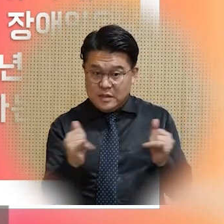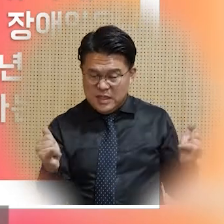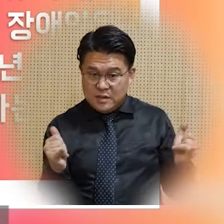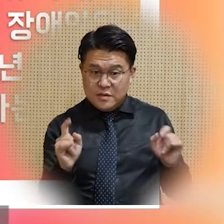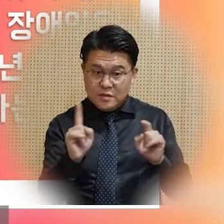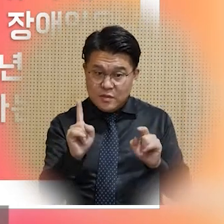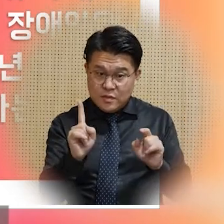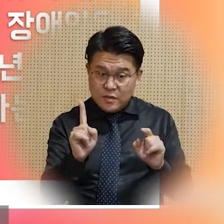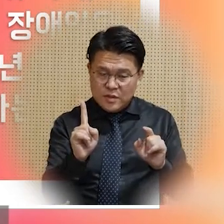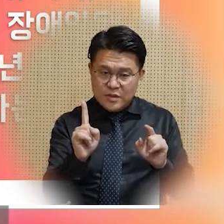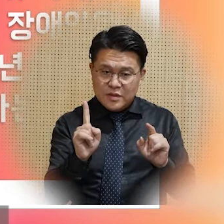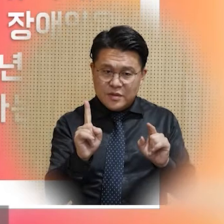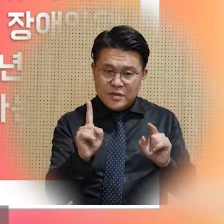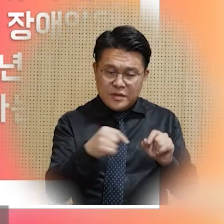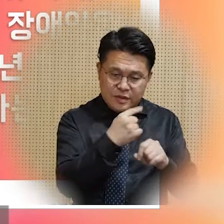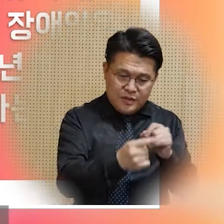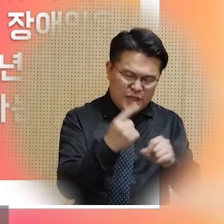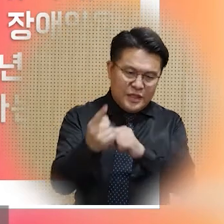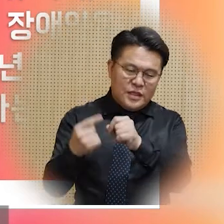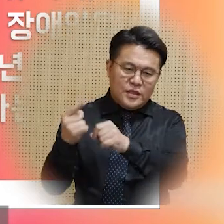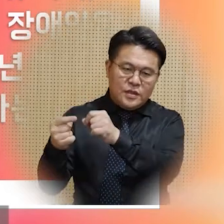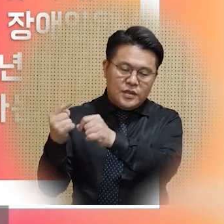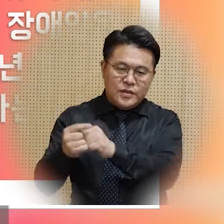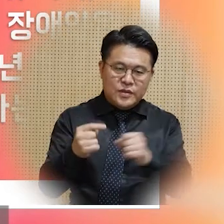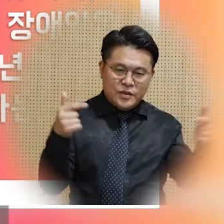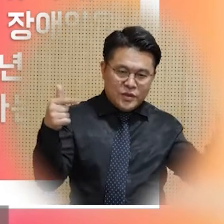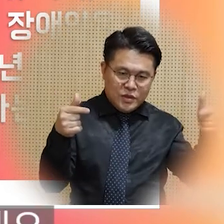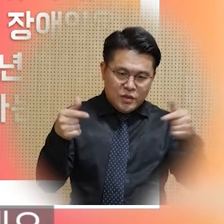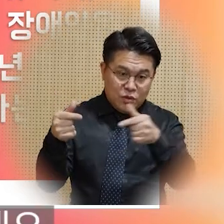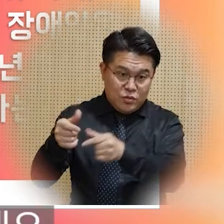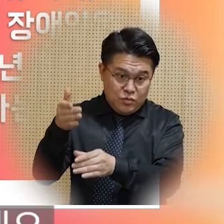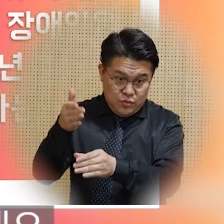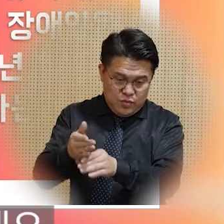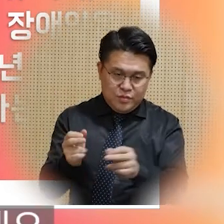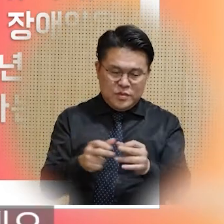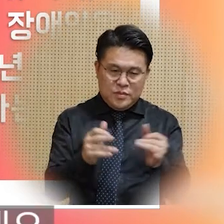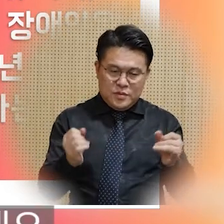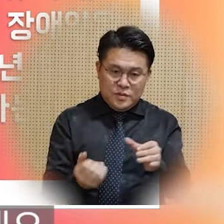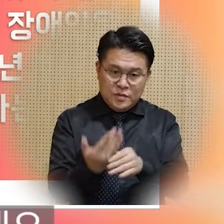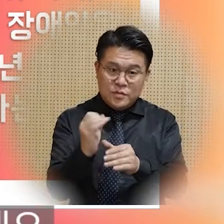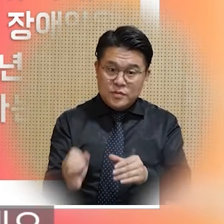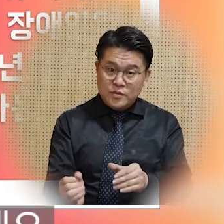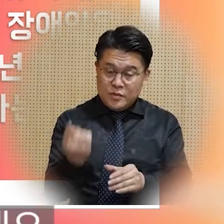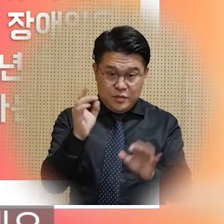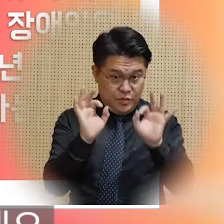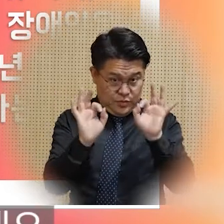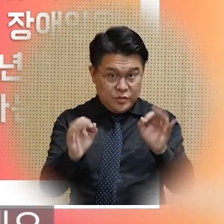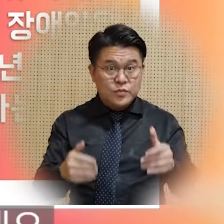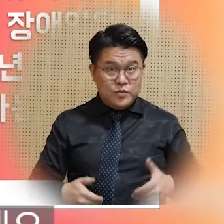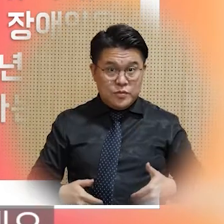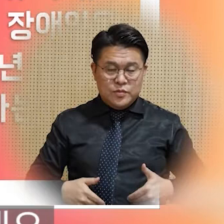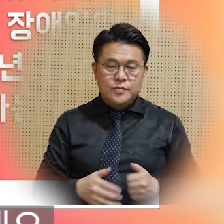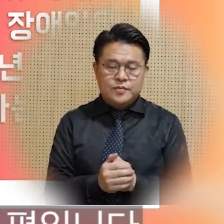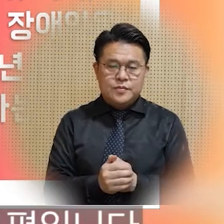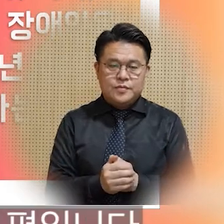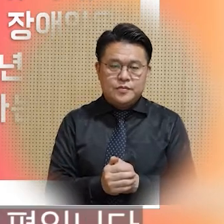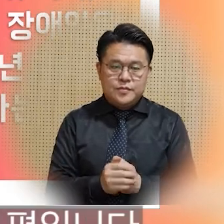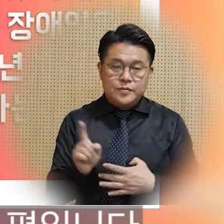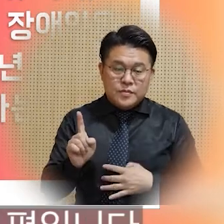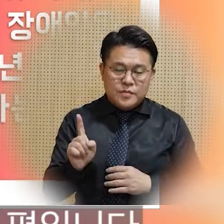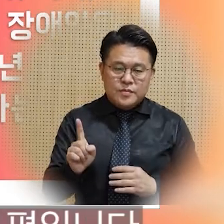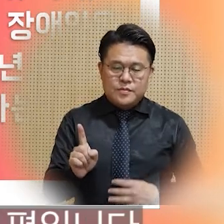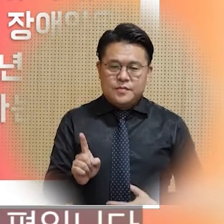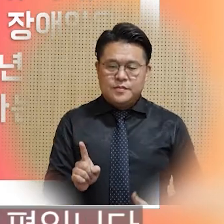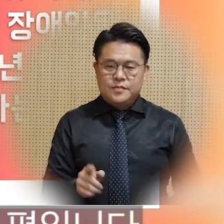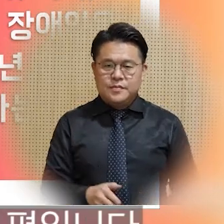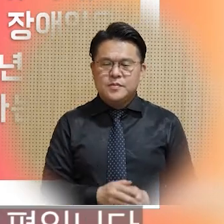시각장애인은 좀 지속적으로 매년 감소하는 추세가 이제 보여집니다. 장애의 발생 원인을 먼저 한번 살펴볼 필요가 있는데요. 장애의